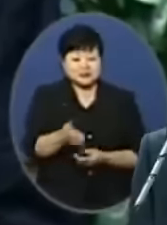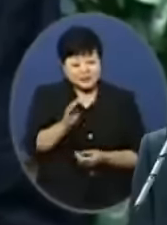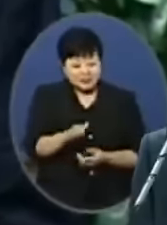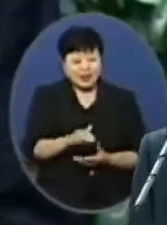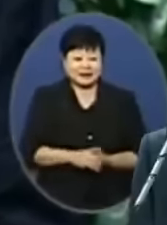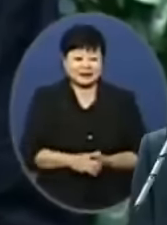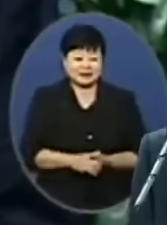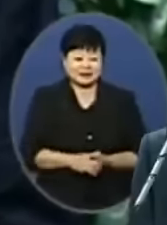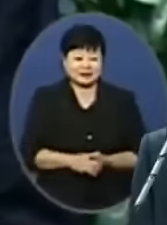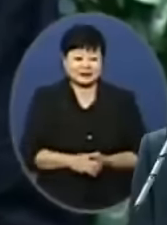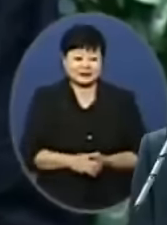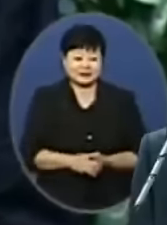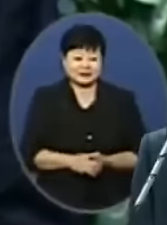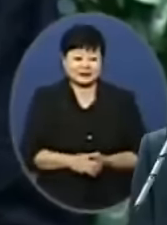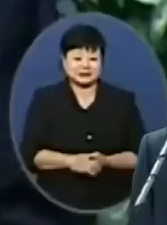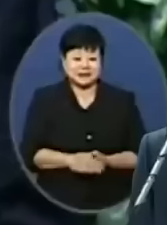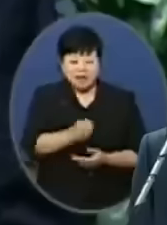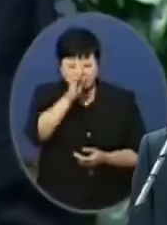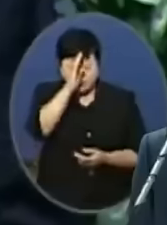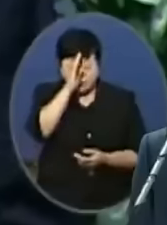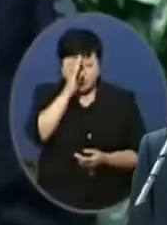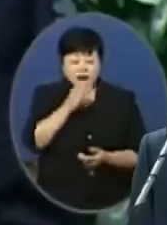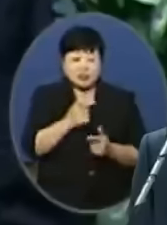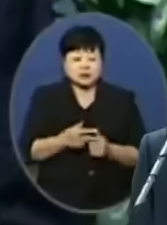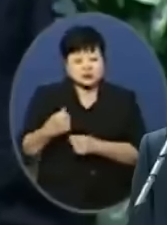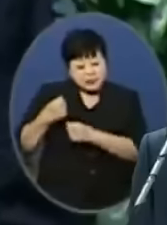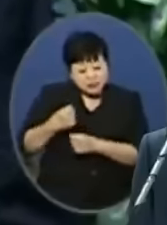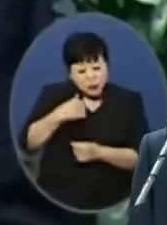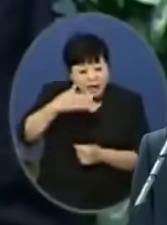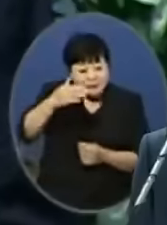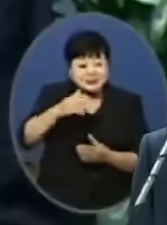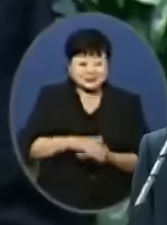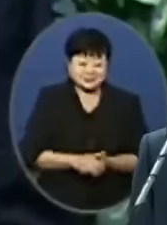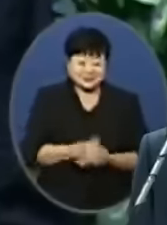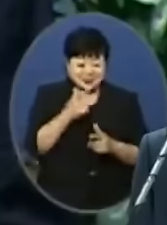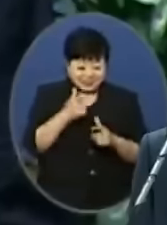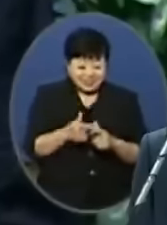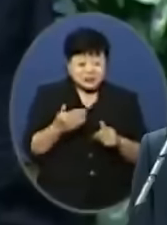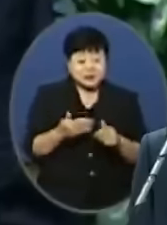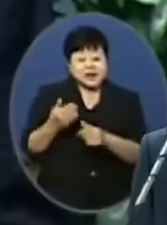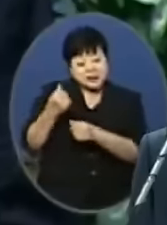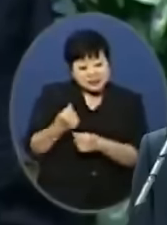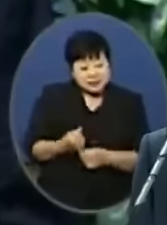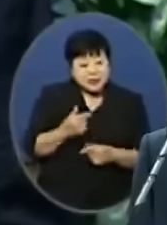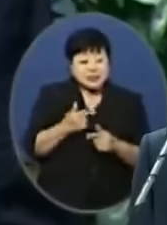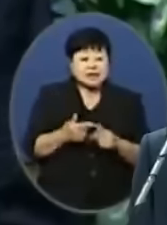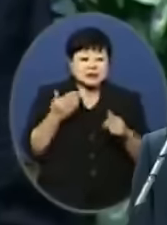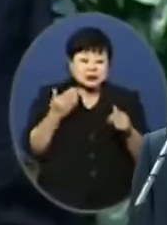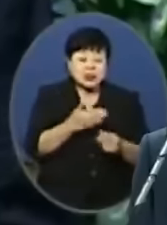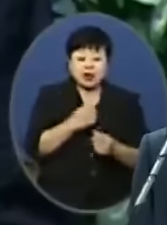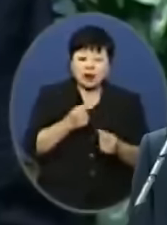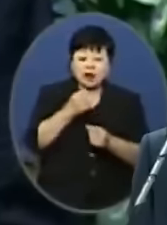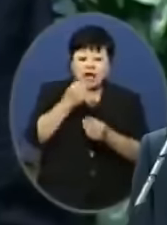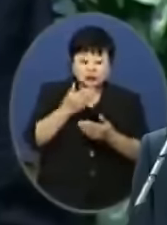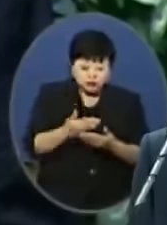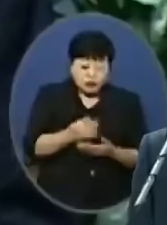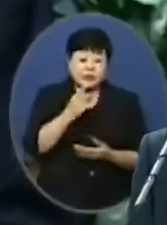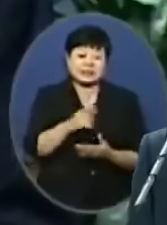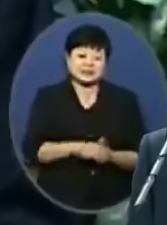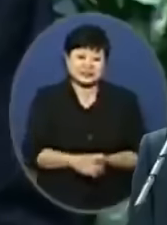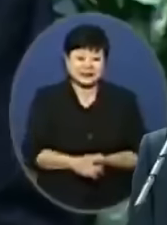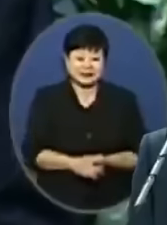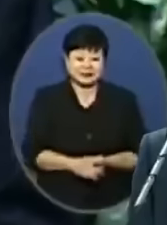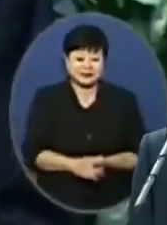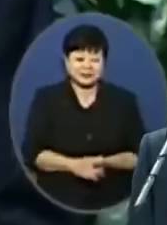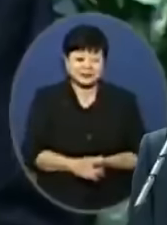그런데 그 병을 예수님이 다 짊어지고 가시다니 예수님께 의지하면 예수님이 건강을 주시겠다고